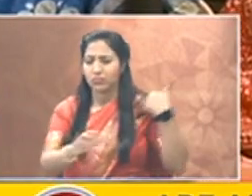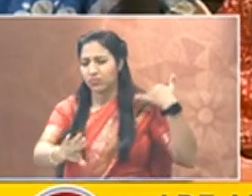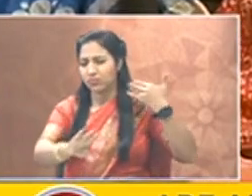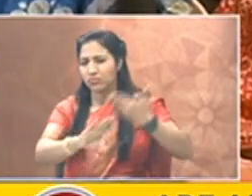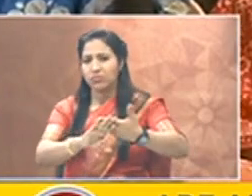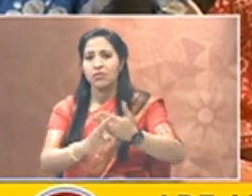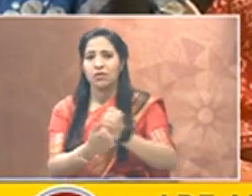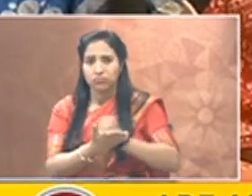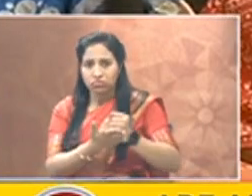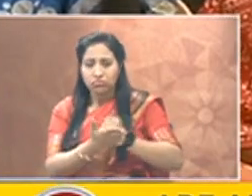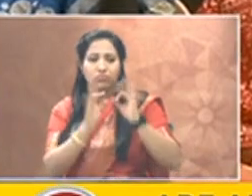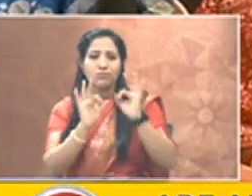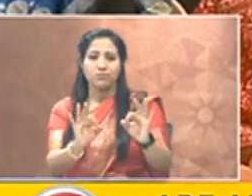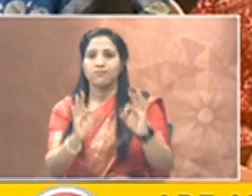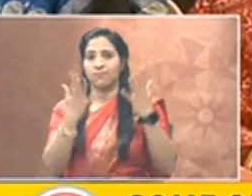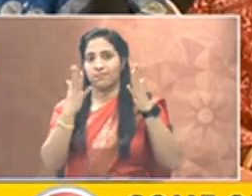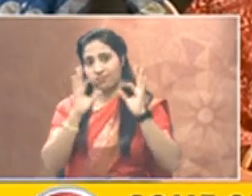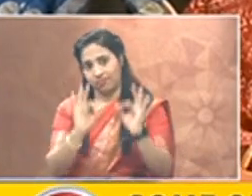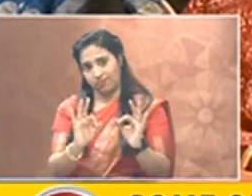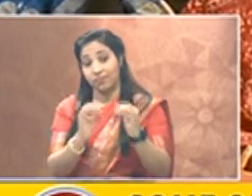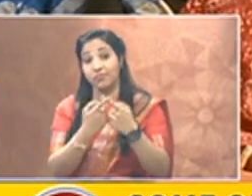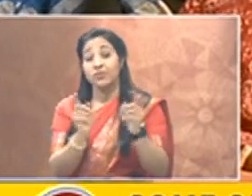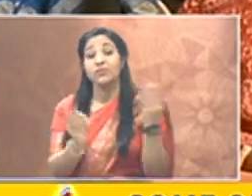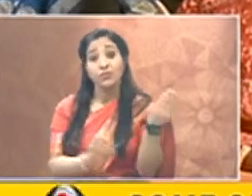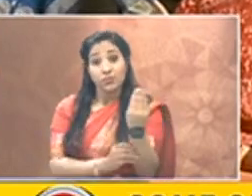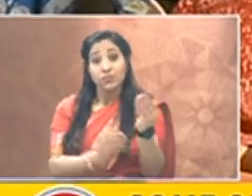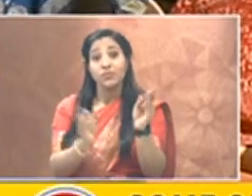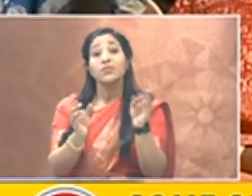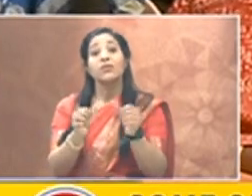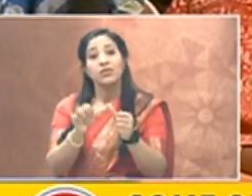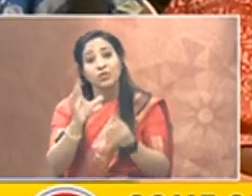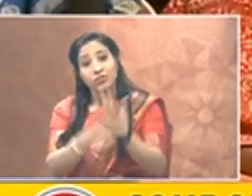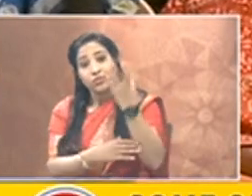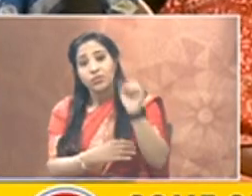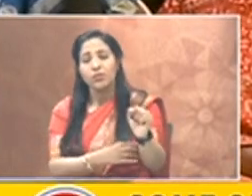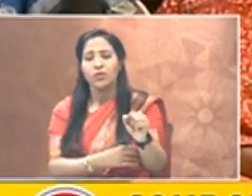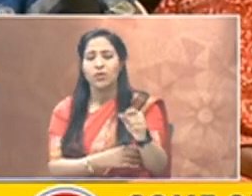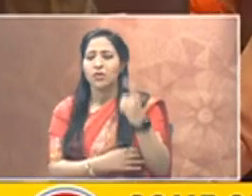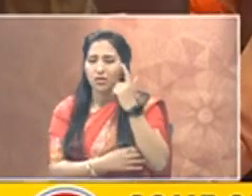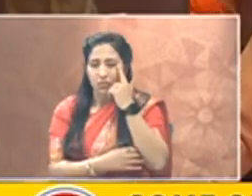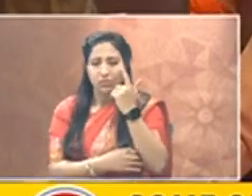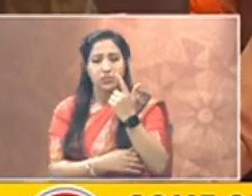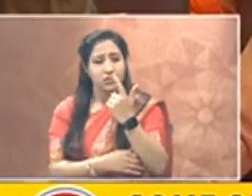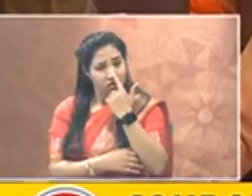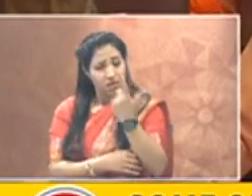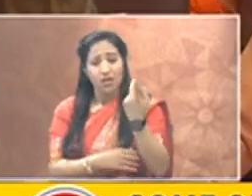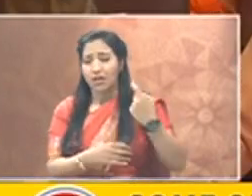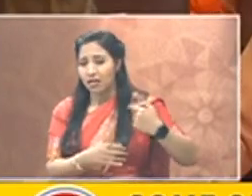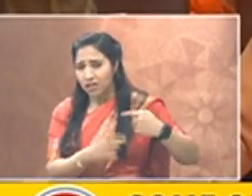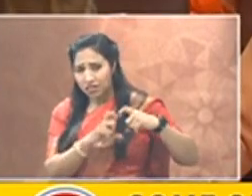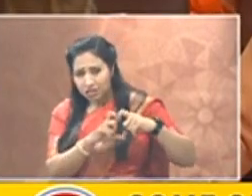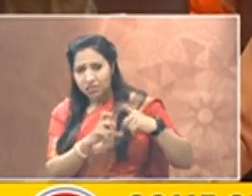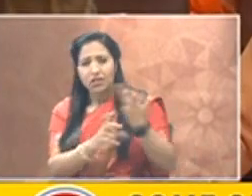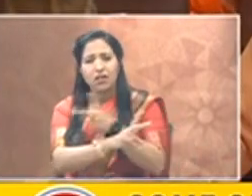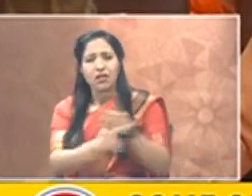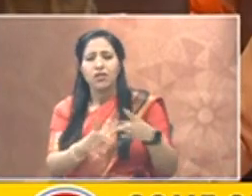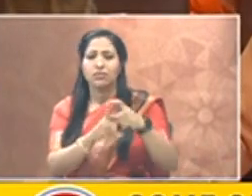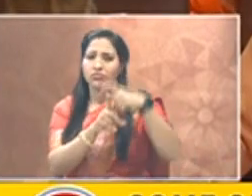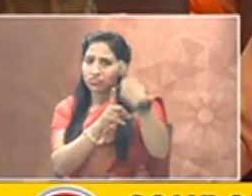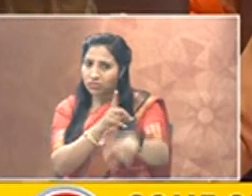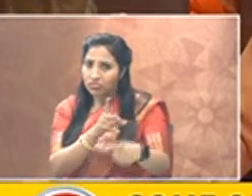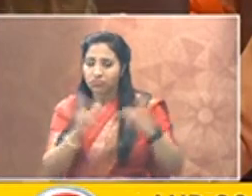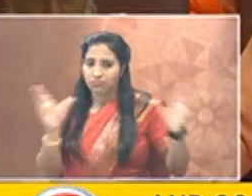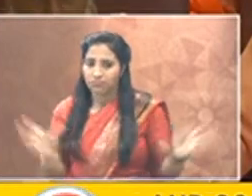प्रेरक प्रयास कर रहे हैं। कुछ संगठन लोगों को अंगदान के लिए जागरूक कर रहे हैं। कुछ